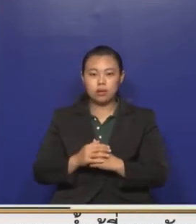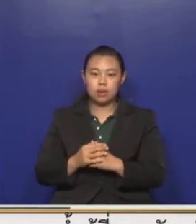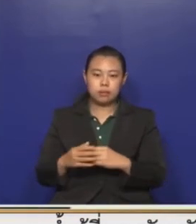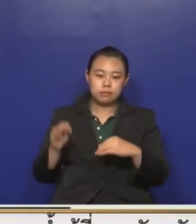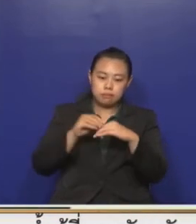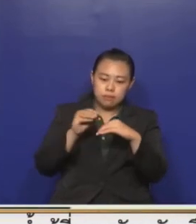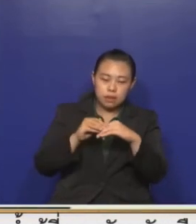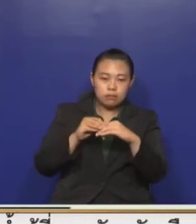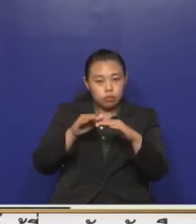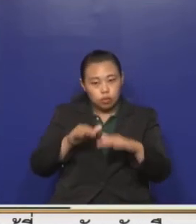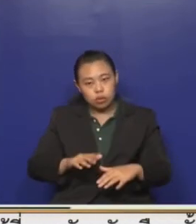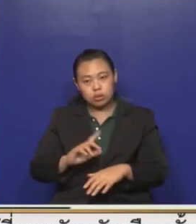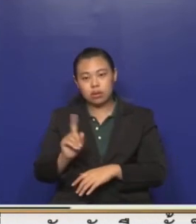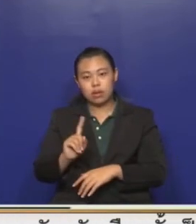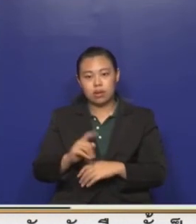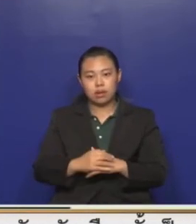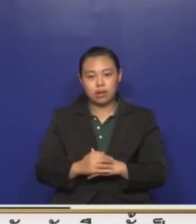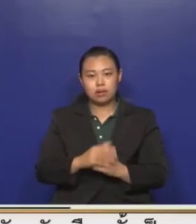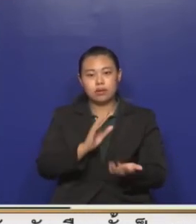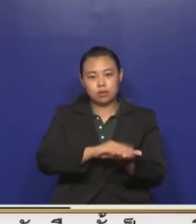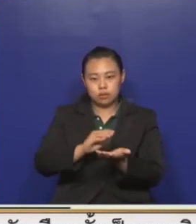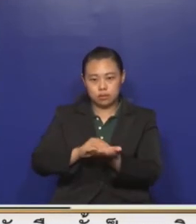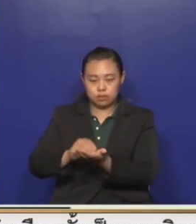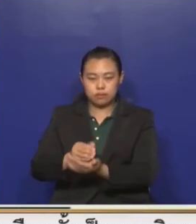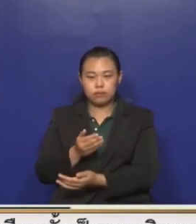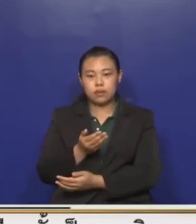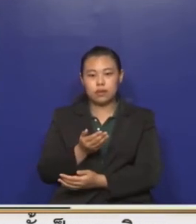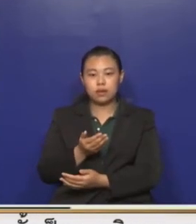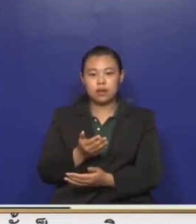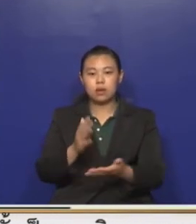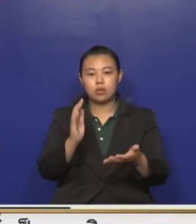อย่างไรแต่วาทางนี้ทางนั้นขออนิ JERISธ่